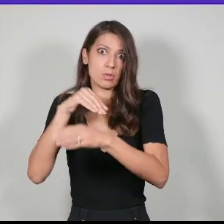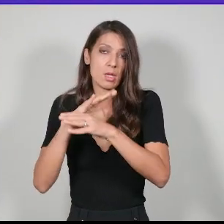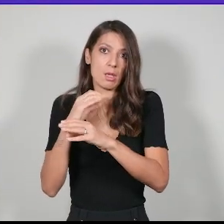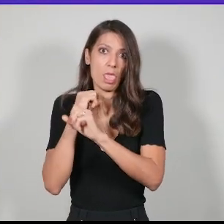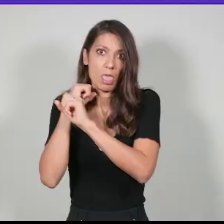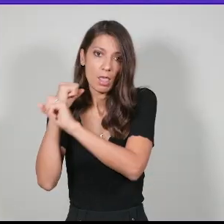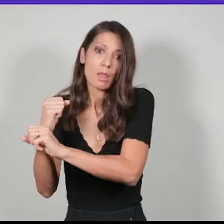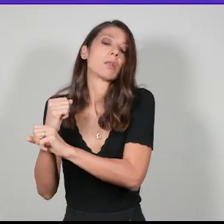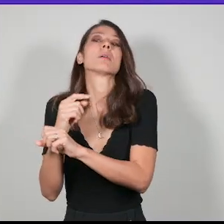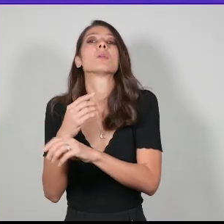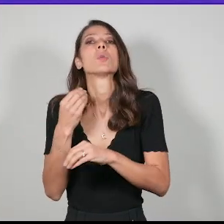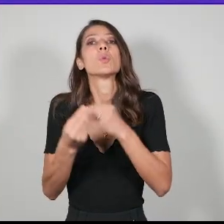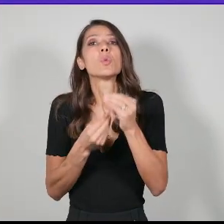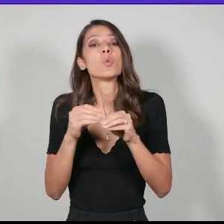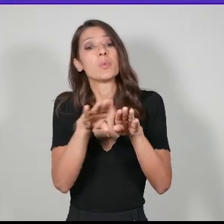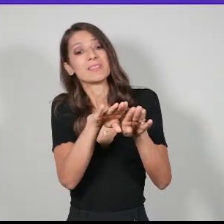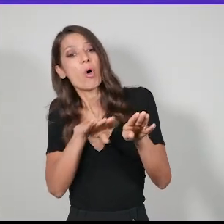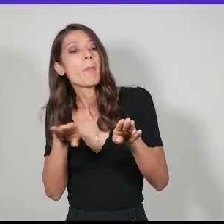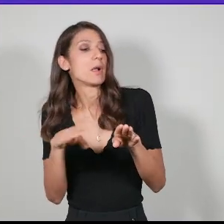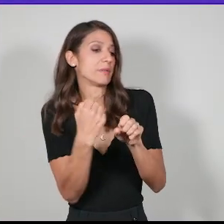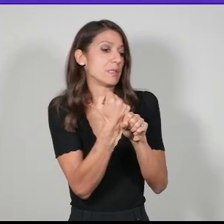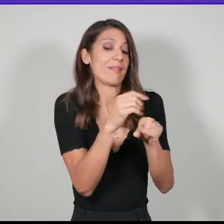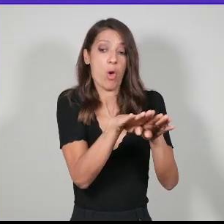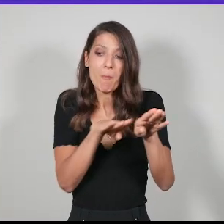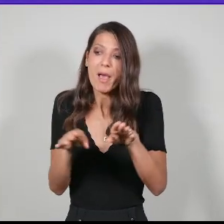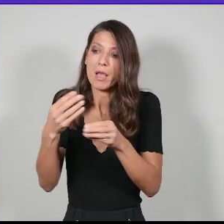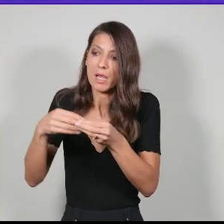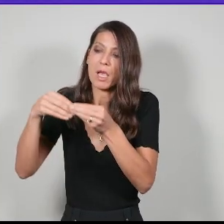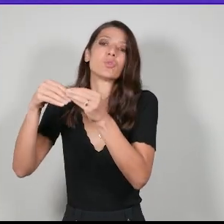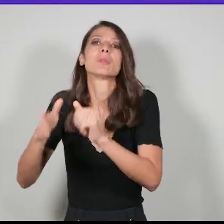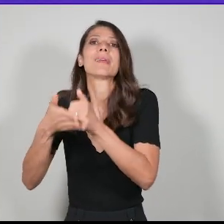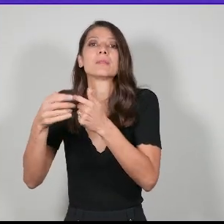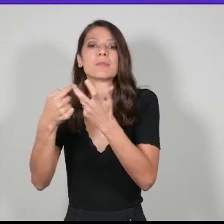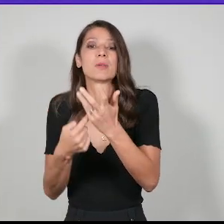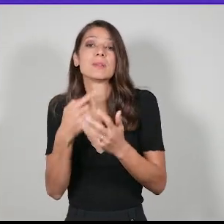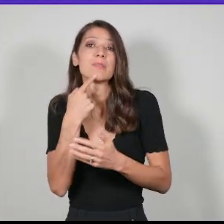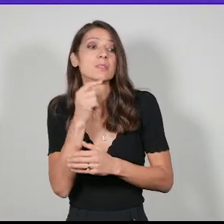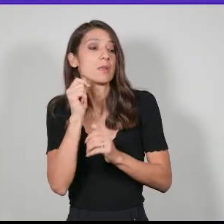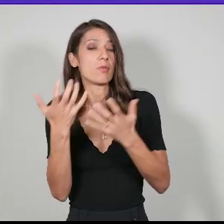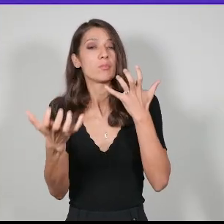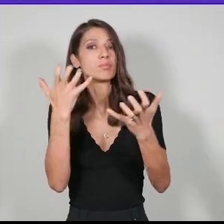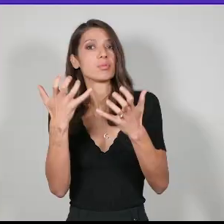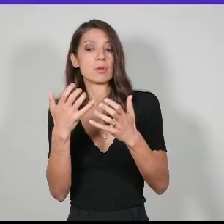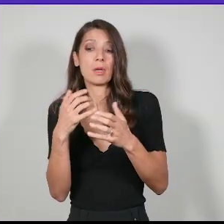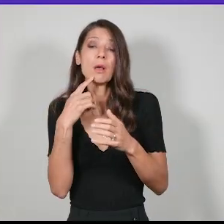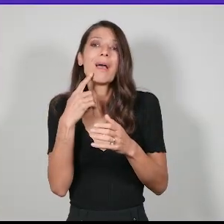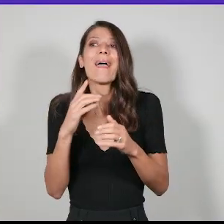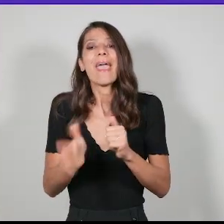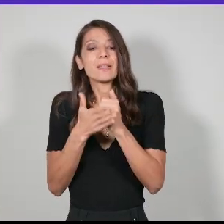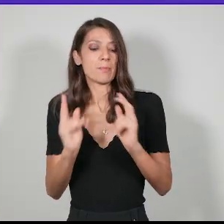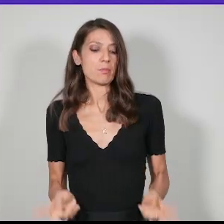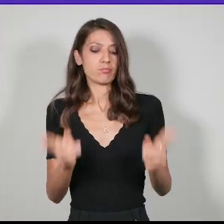aussi de l'aide qu'on peut faire en parallèle. Donc c'était mettre en évidence aussi le fait que l'aide, ce n'est pas nécessairement un temps circonscrit où je